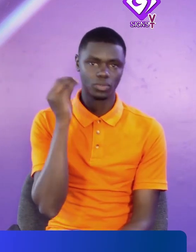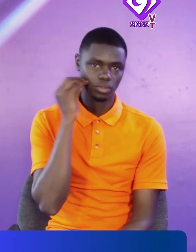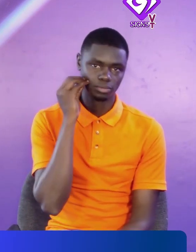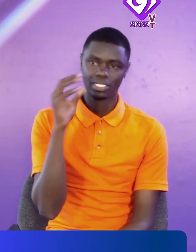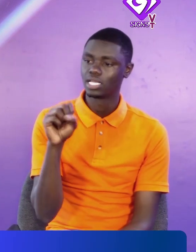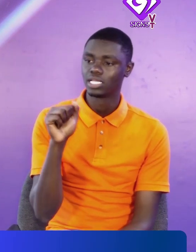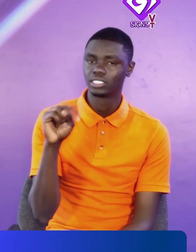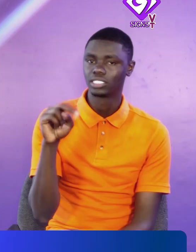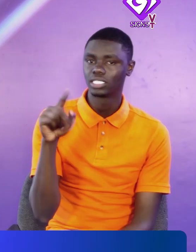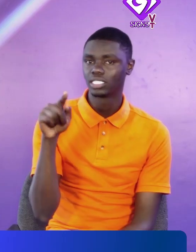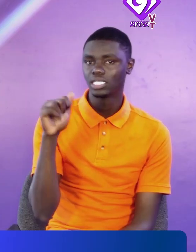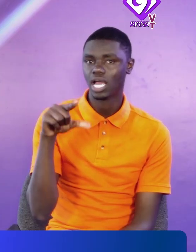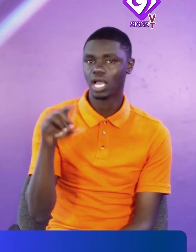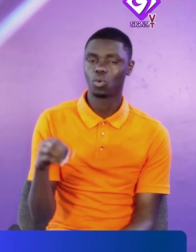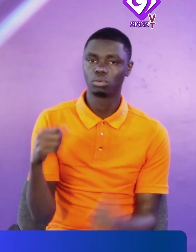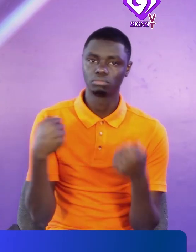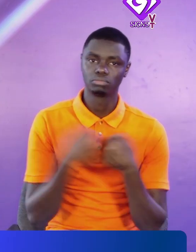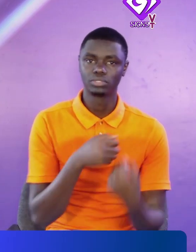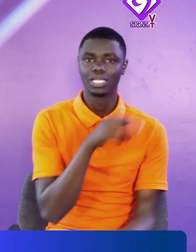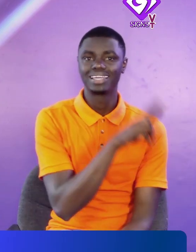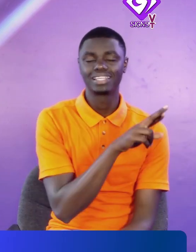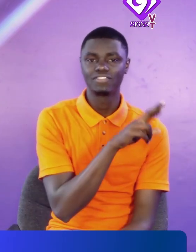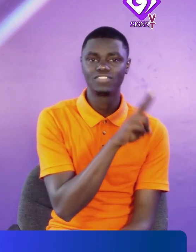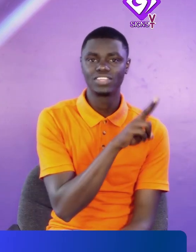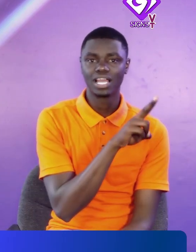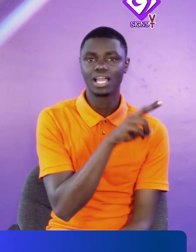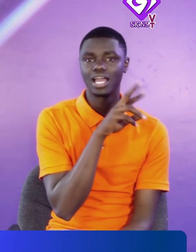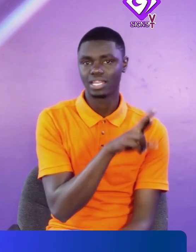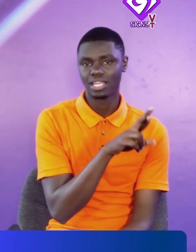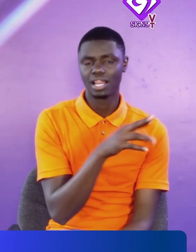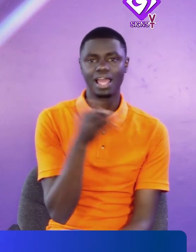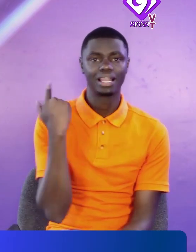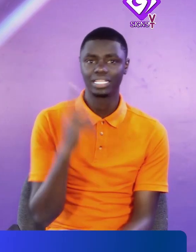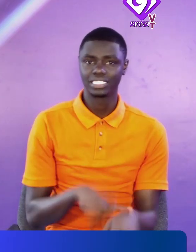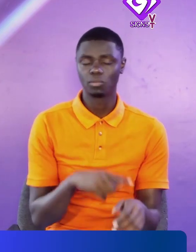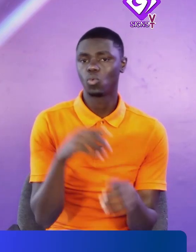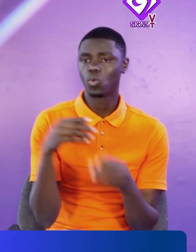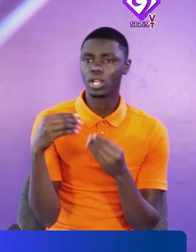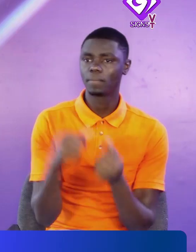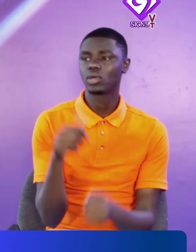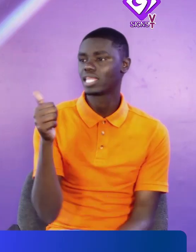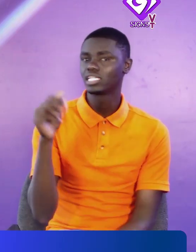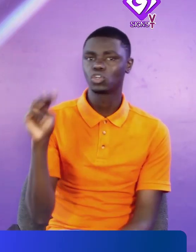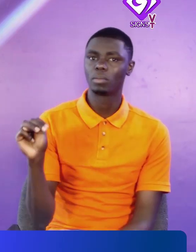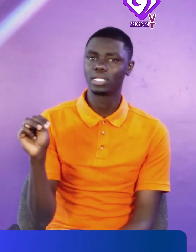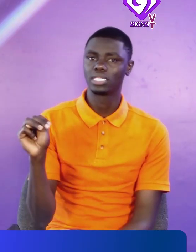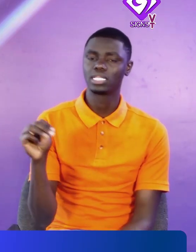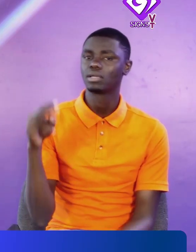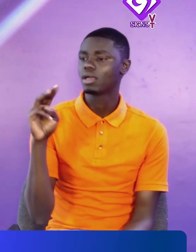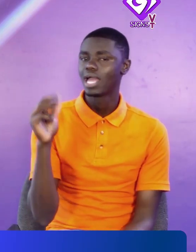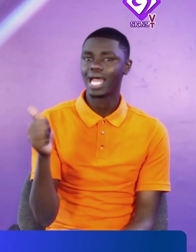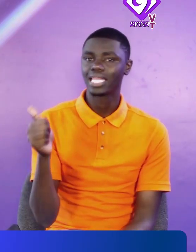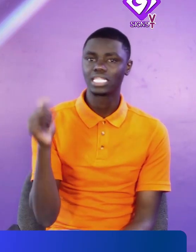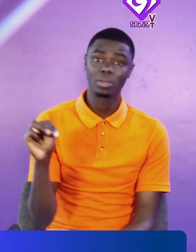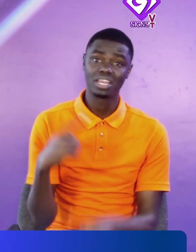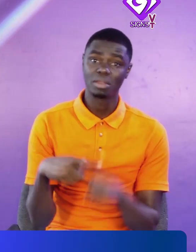ya Villarreal. Madrid last game ya La Liga walipigwa na Atletico yenye ilikuwa ni Madrid derby. Lakini kwa hii